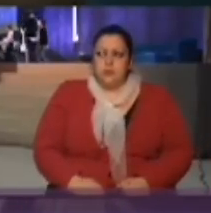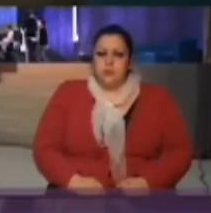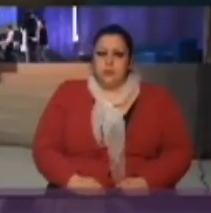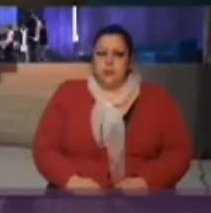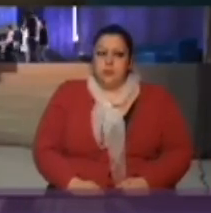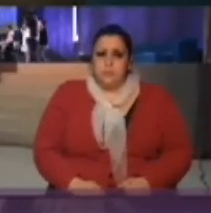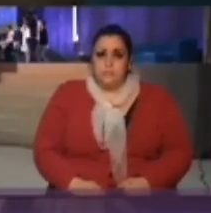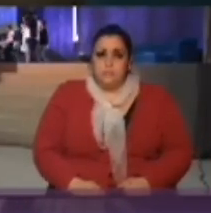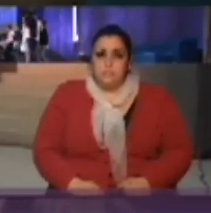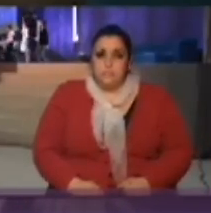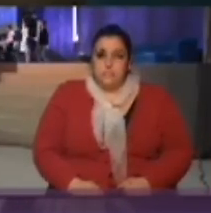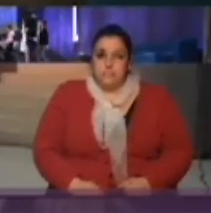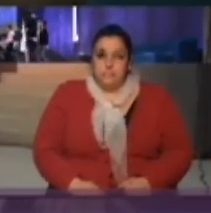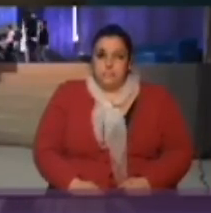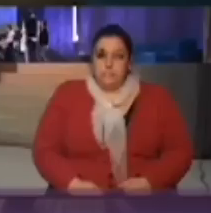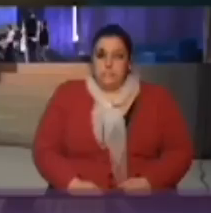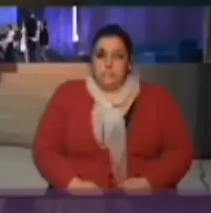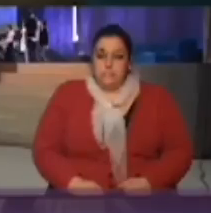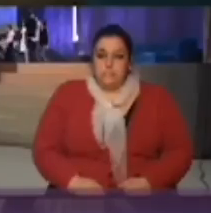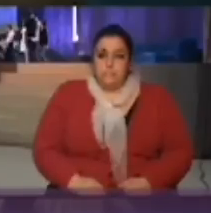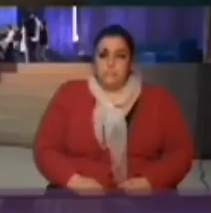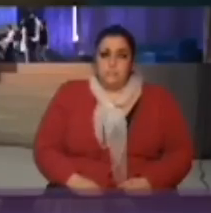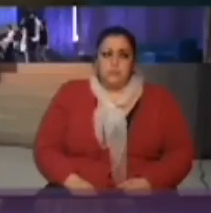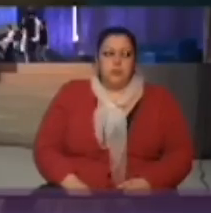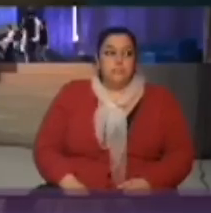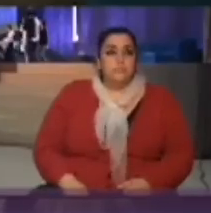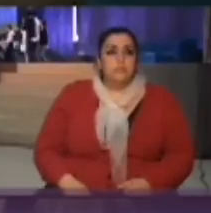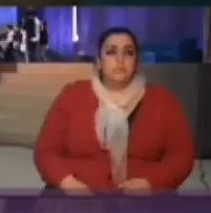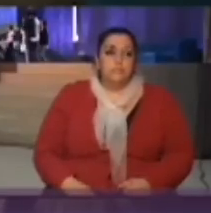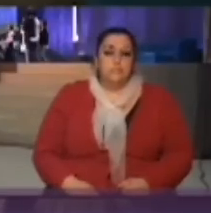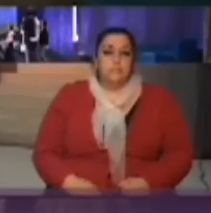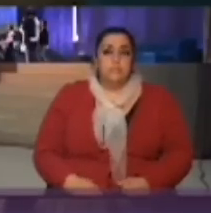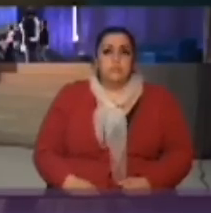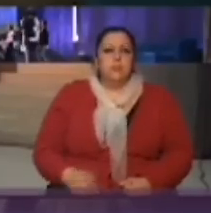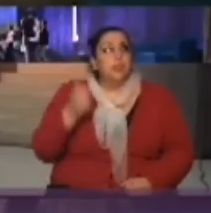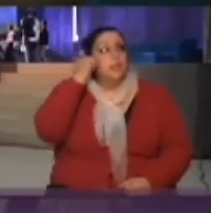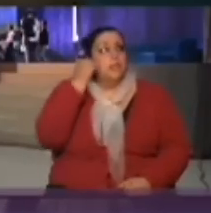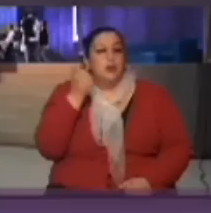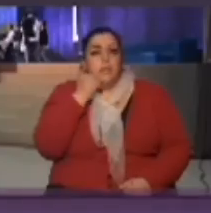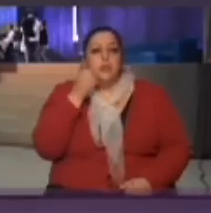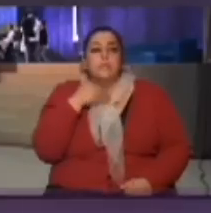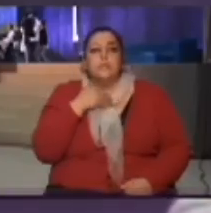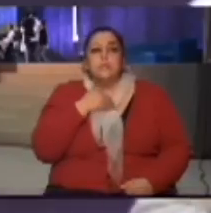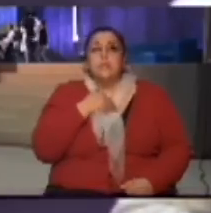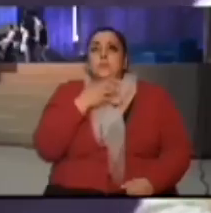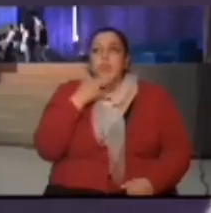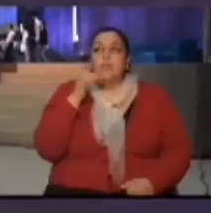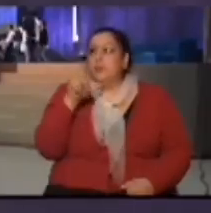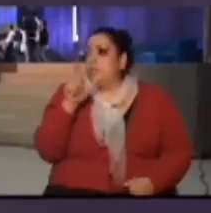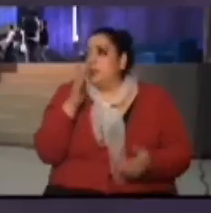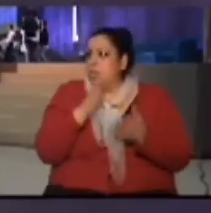ես հավատում եմ, որ դուք ունենաս վկայություններ, ուզում եմ խնդրեմ շնորհակալություն ձեռքերի համար, վկայությունը անպայման